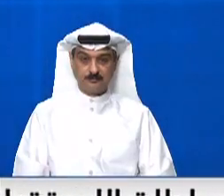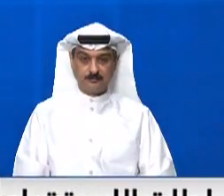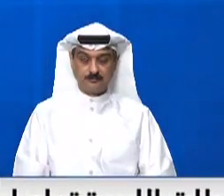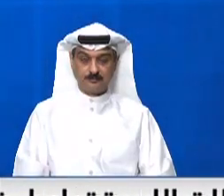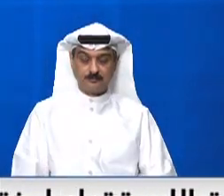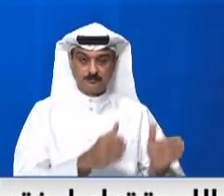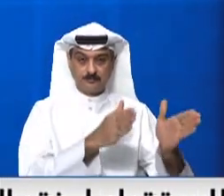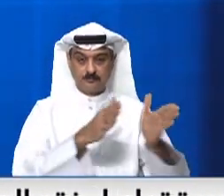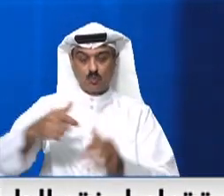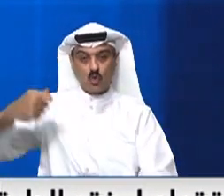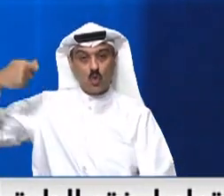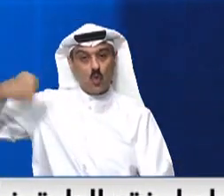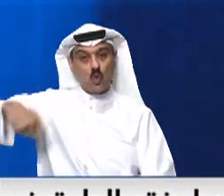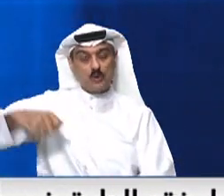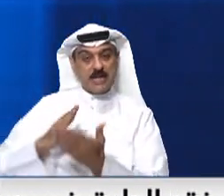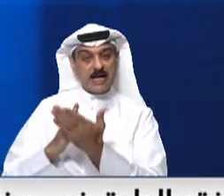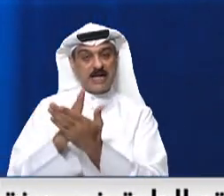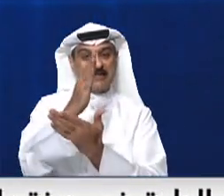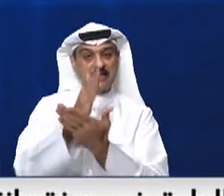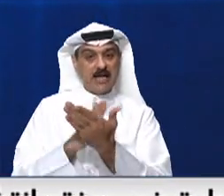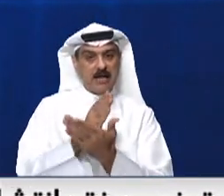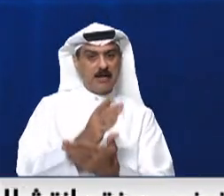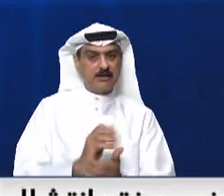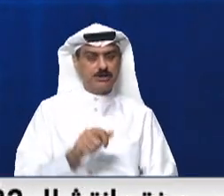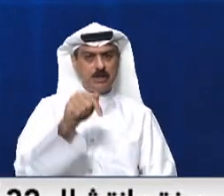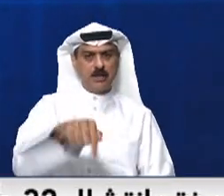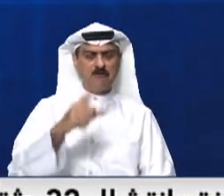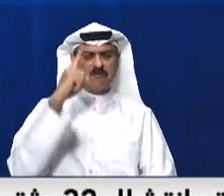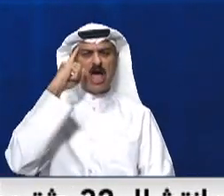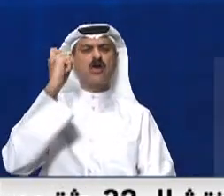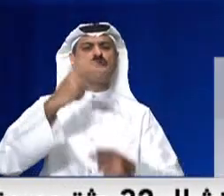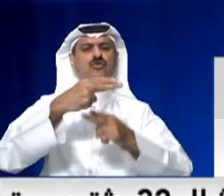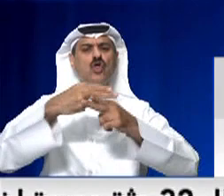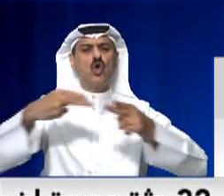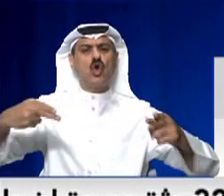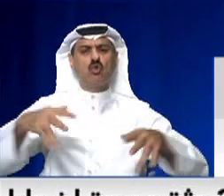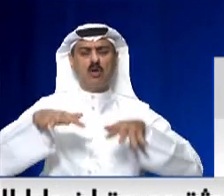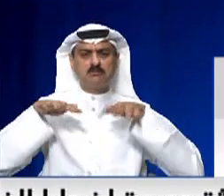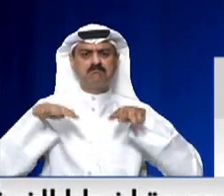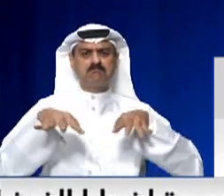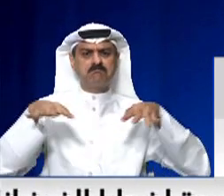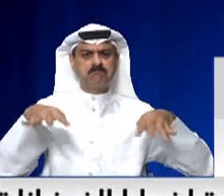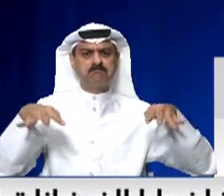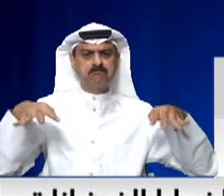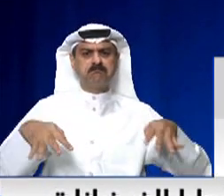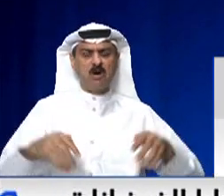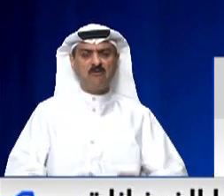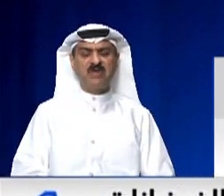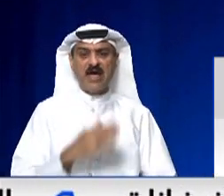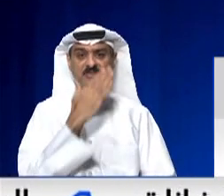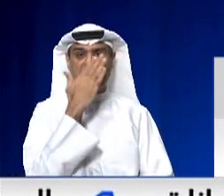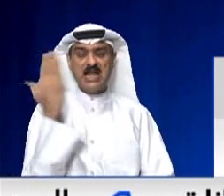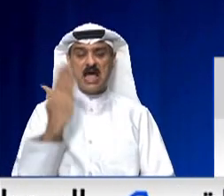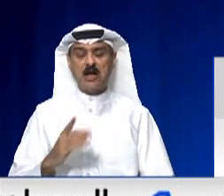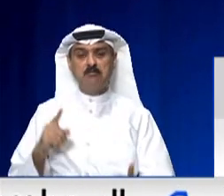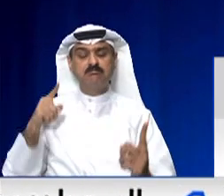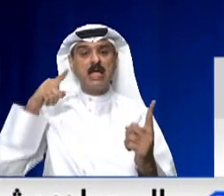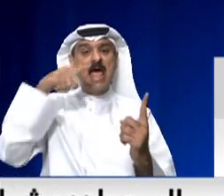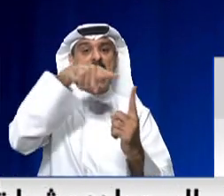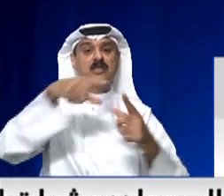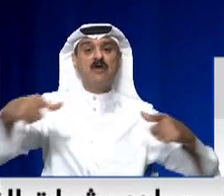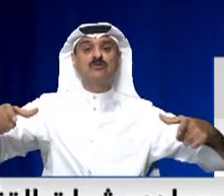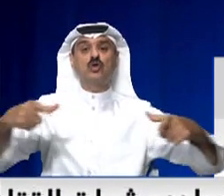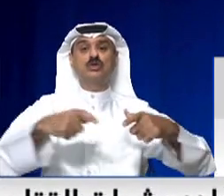اعربت وزاره الخارجيه اليوم عن ادانه واستنكار دوله الكويت للهجمات الغدره التي استهدفت تجمعات دينيه